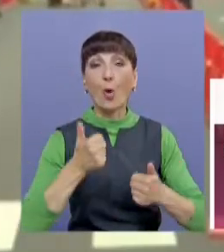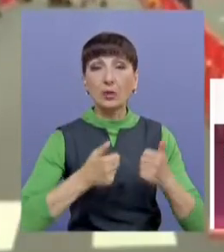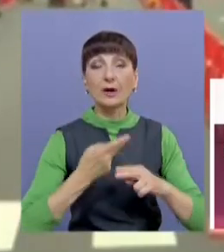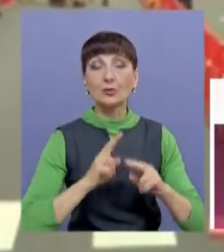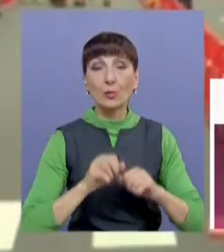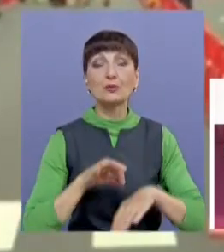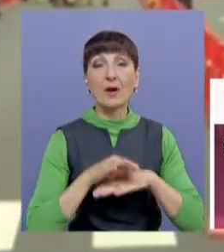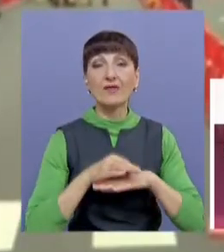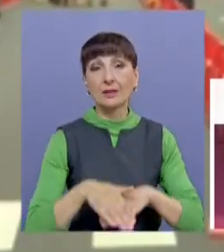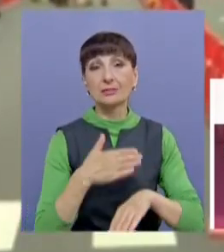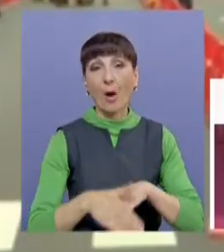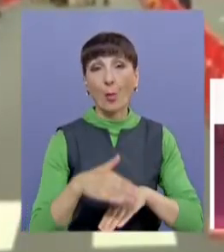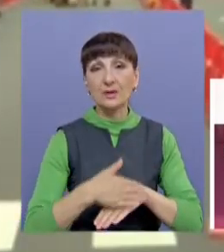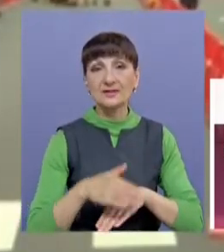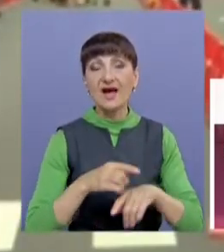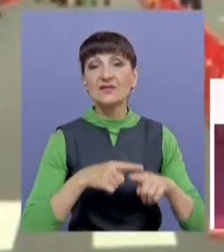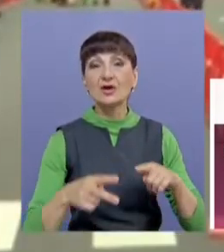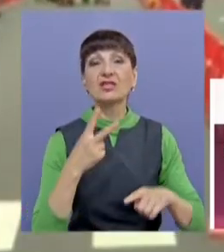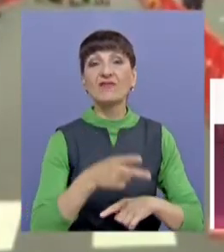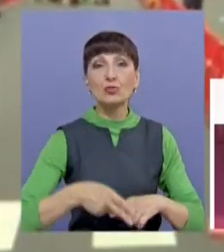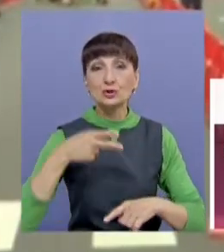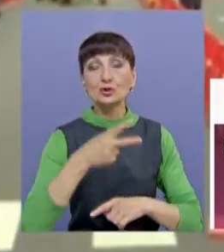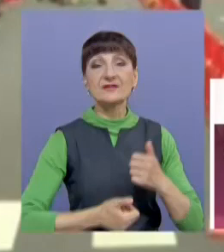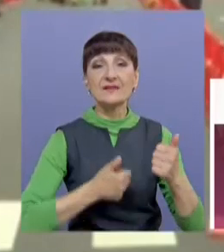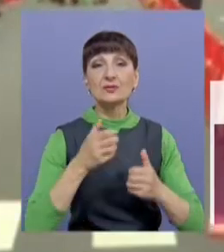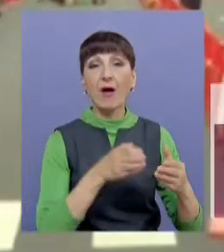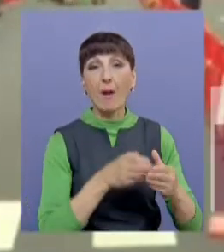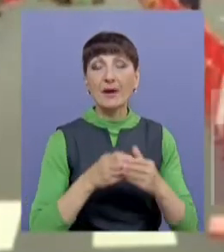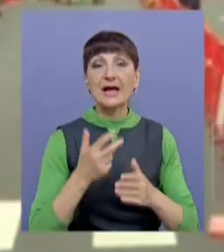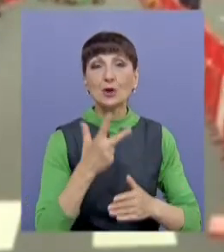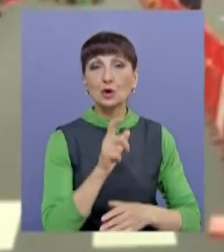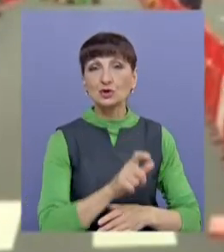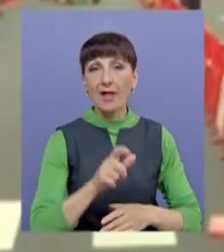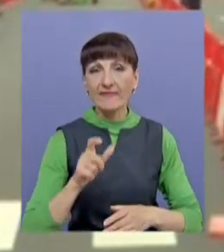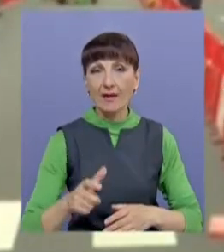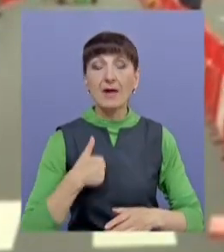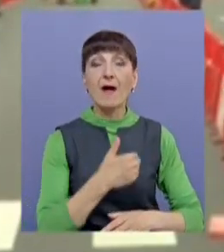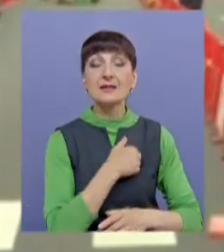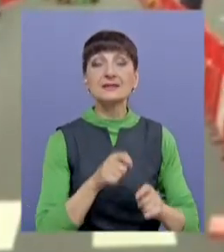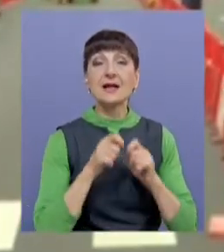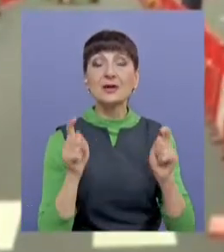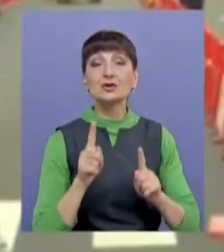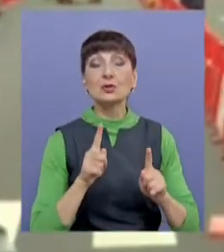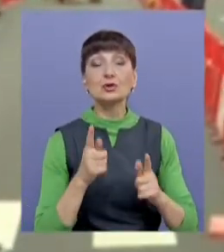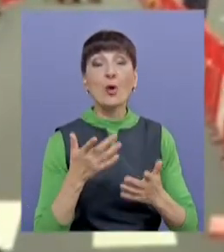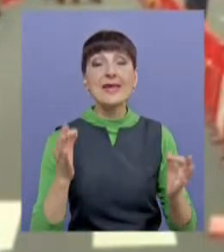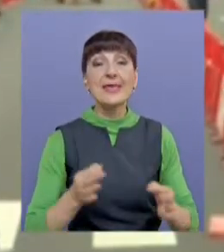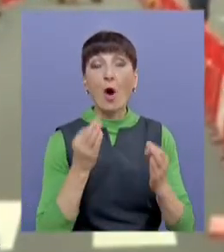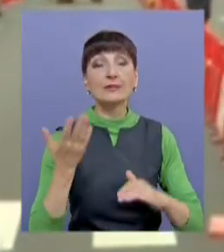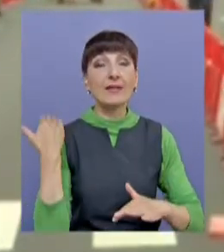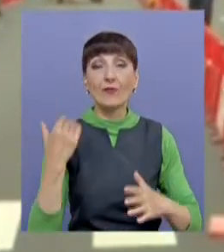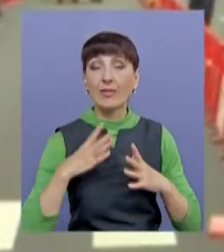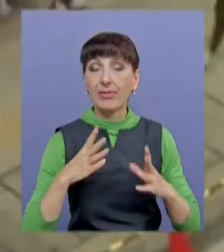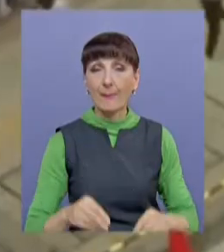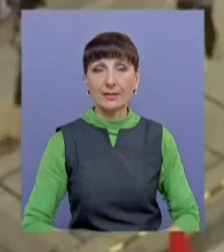можно проводить на улице. В течение 2 часов соревнуются команды из 3 человек. Я хотел создать что-то, чего никогда раньше не